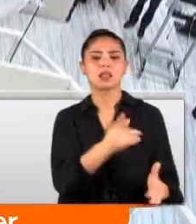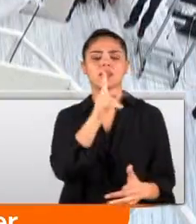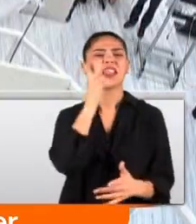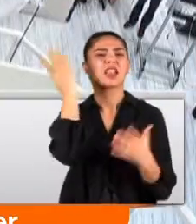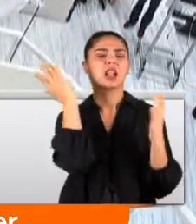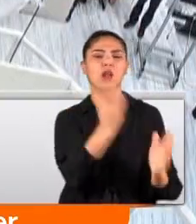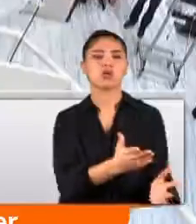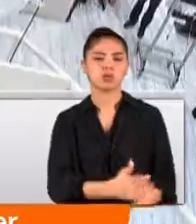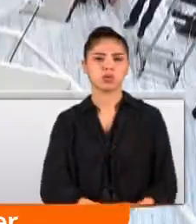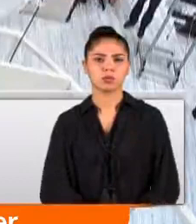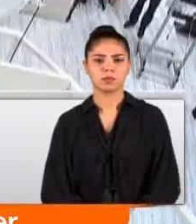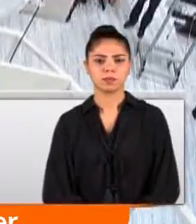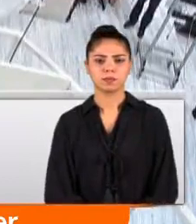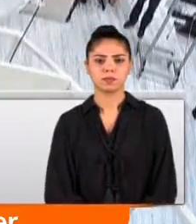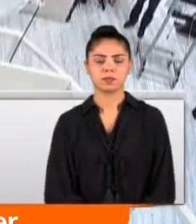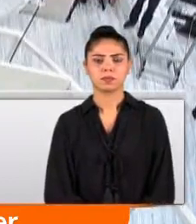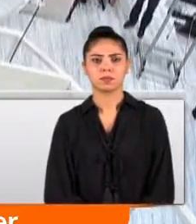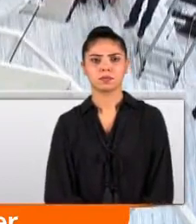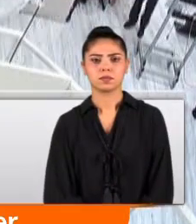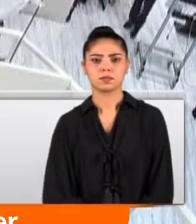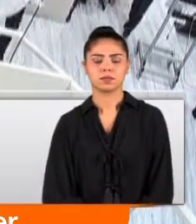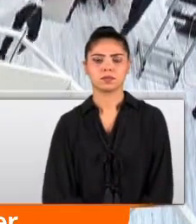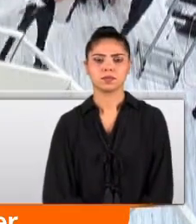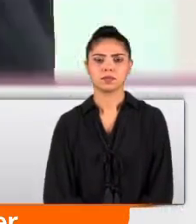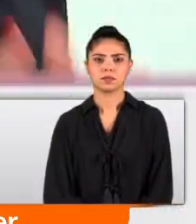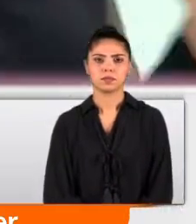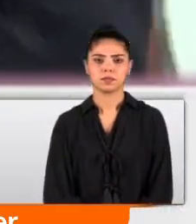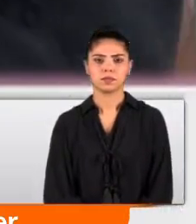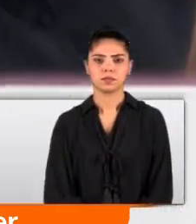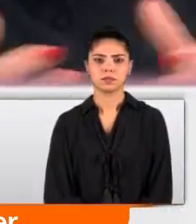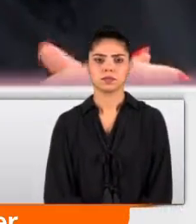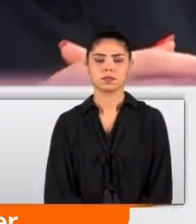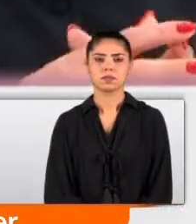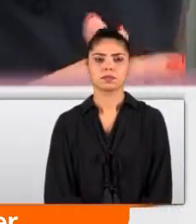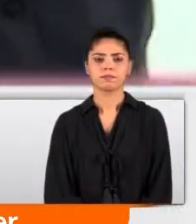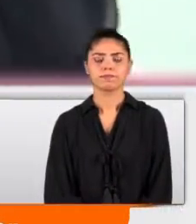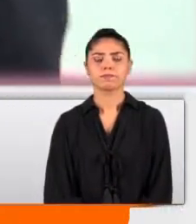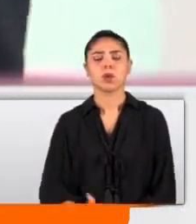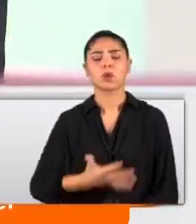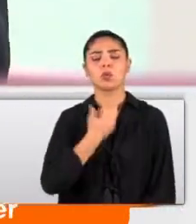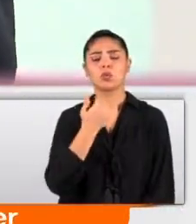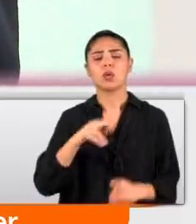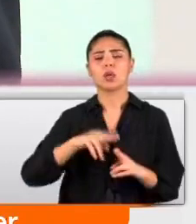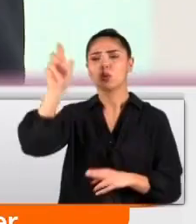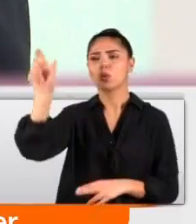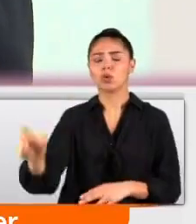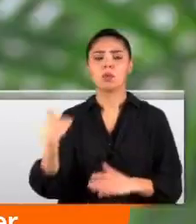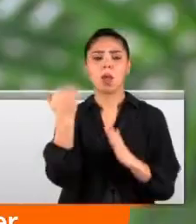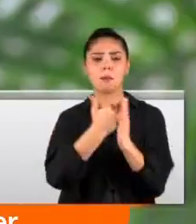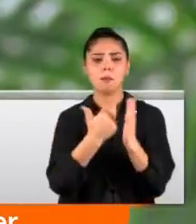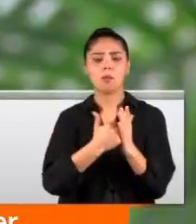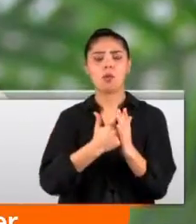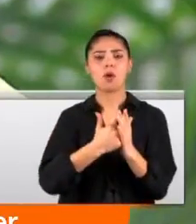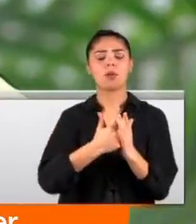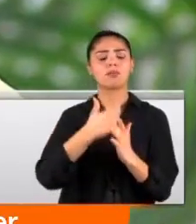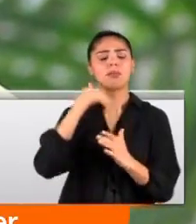Yazıklar olsun lan. Yazıklar olsun sana. Dünyası başına yıkılan Kübra Sarıkaya yayına ard arda